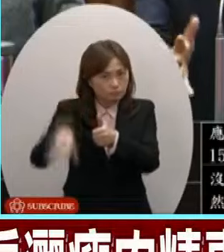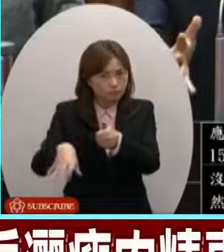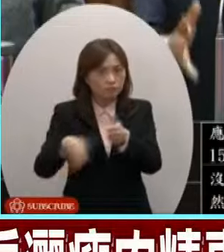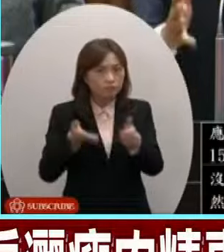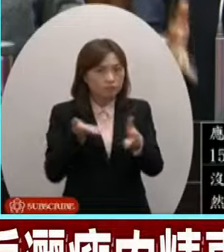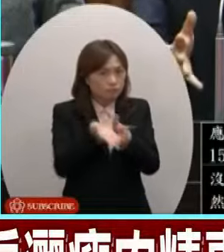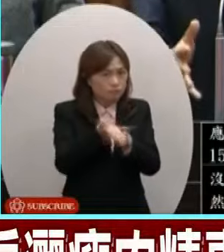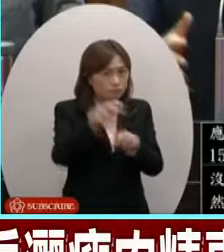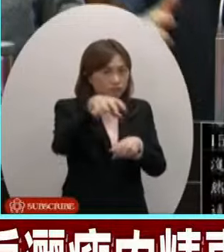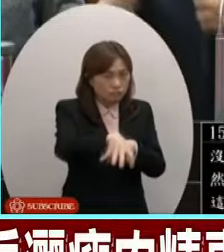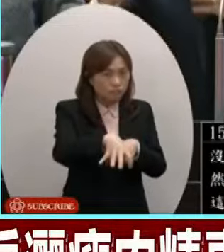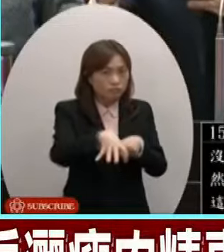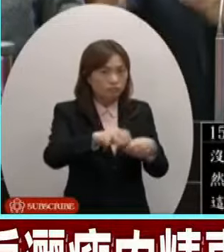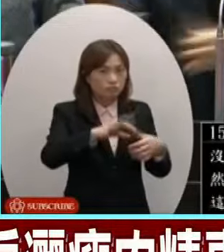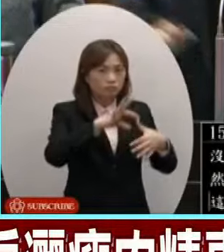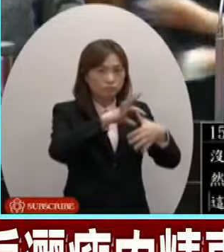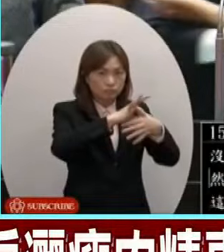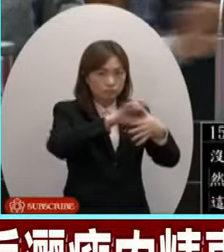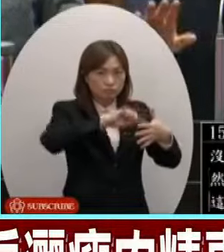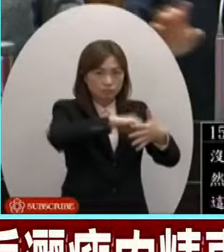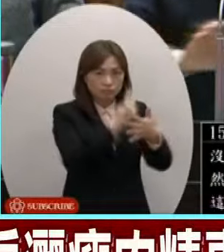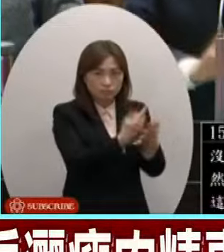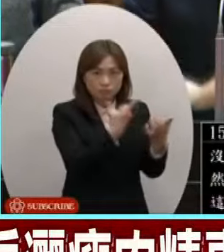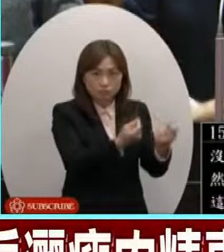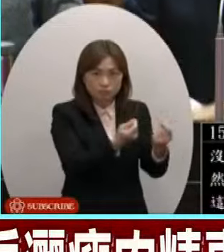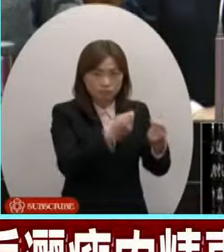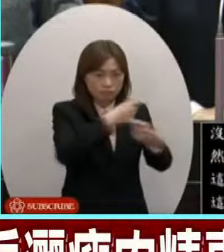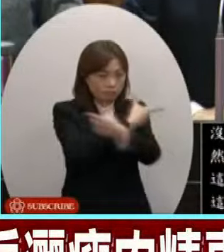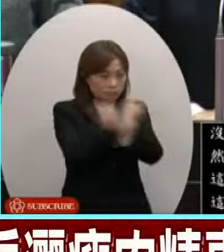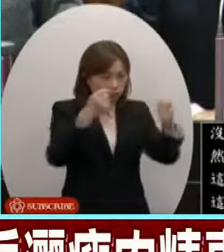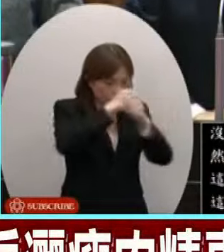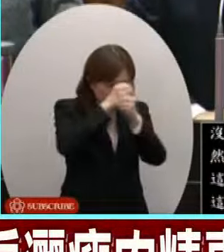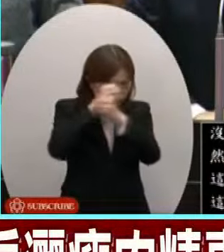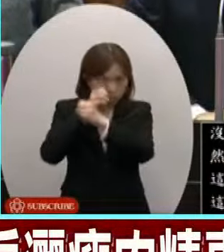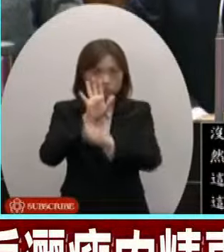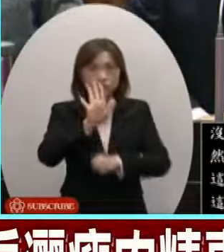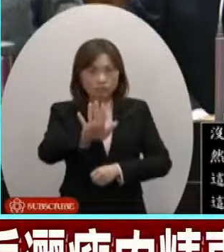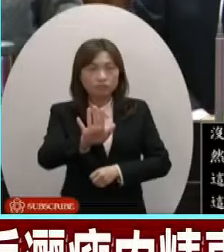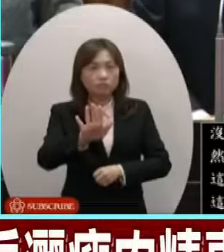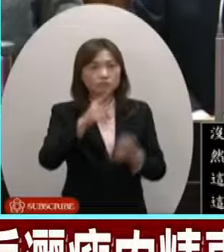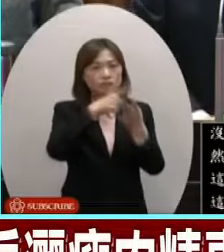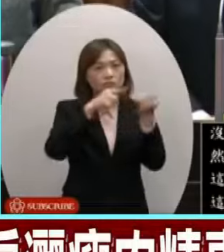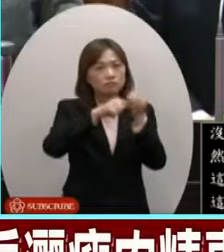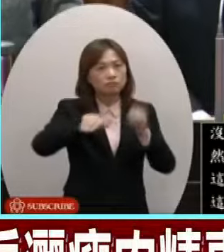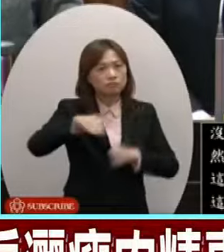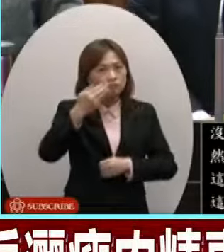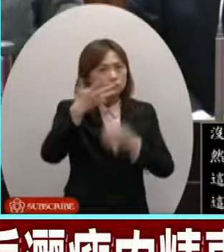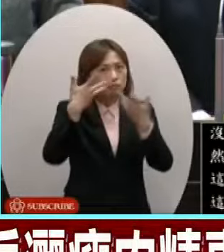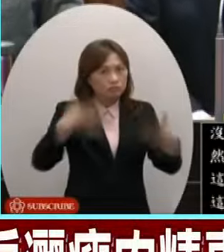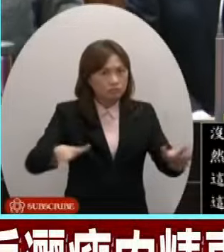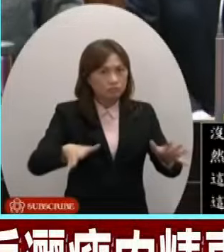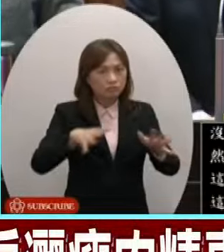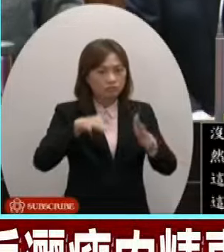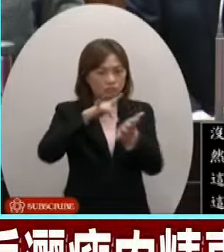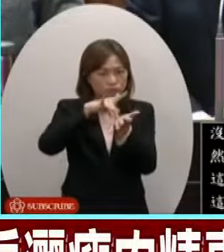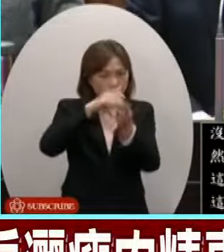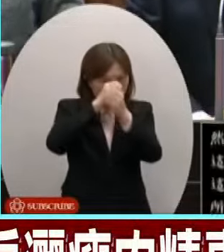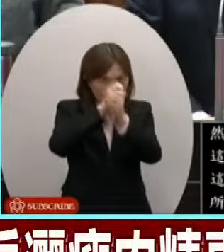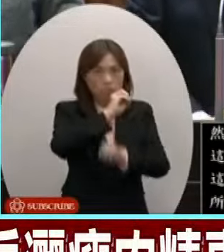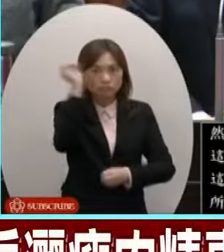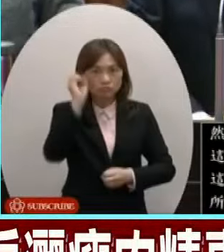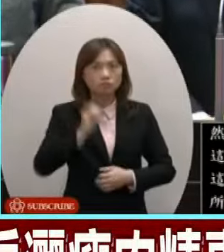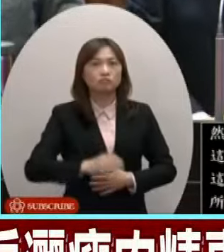安并没有输给蔡政府，这是第一个逻辑。那第二个逻辑，当然他去讲说这个以这个事件哦，如果按照陈建仁的逻辑，他说